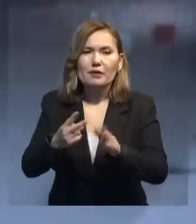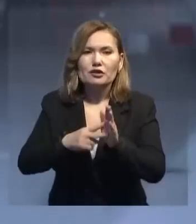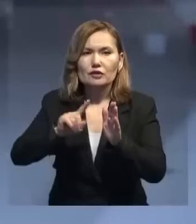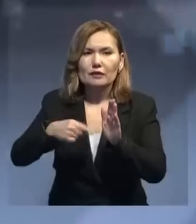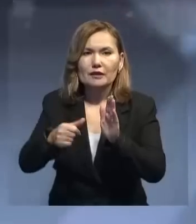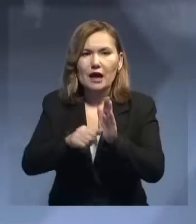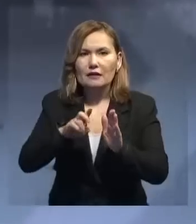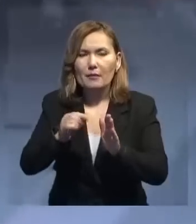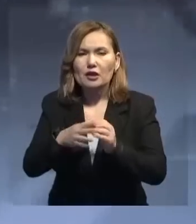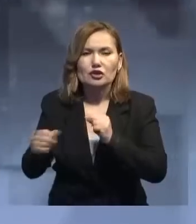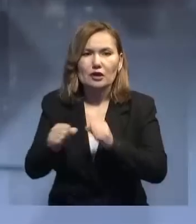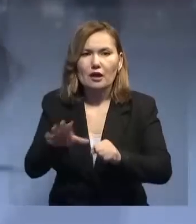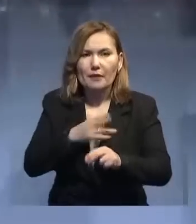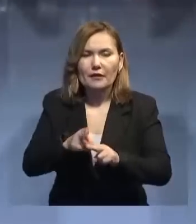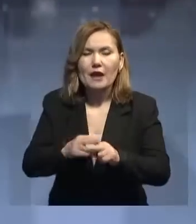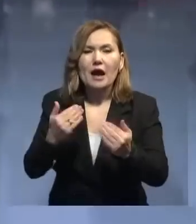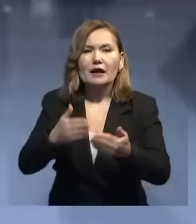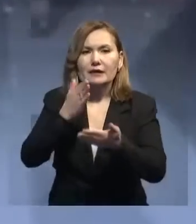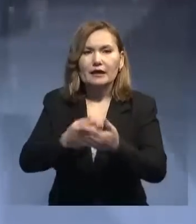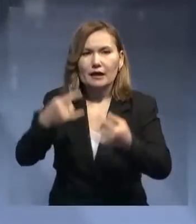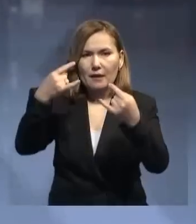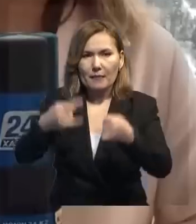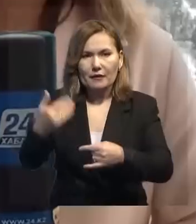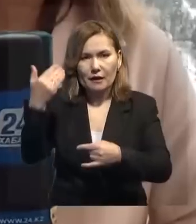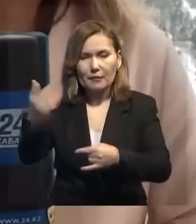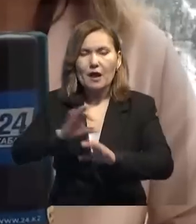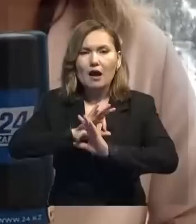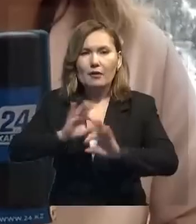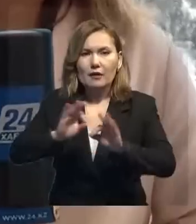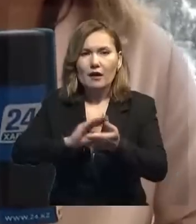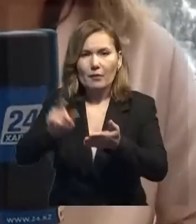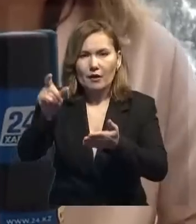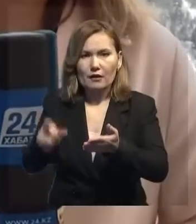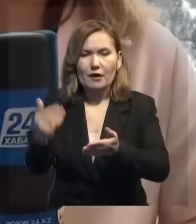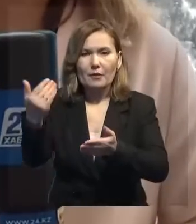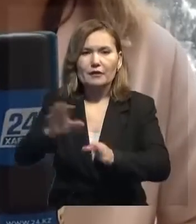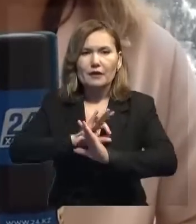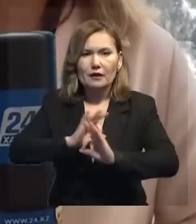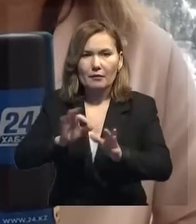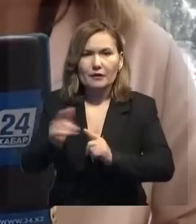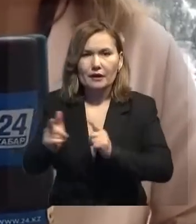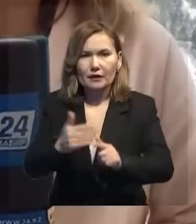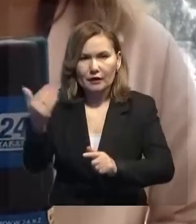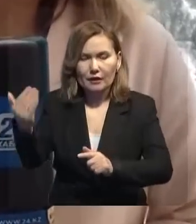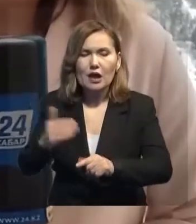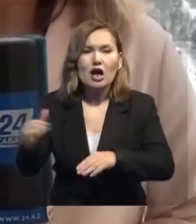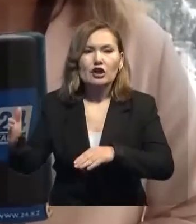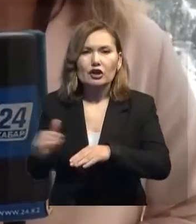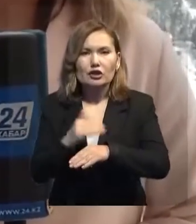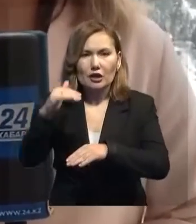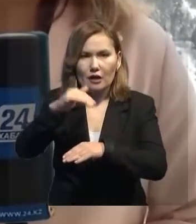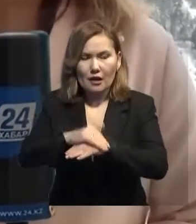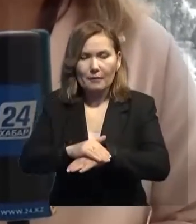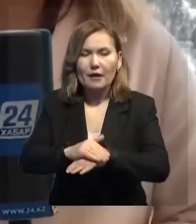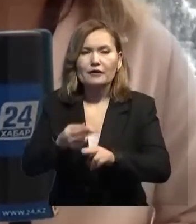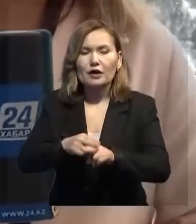жер сілкінісі болды. Қазір бізбен тікелей байланысқа Анкарадан меншікті тілшіміз Меруерт Қанағат шығып тұр. Меруерт, кеш жарық,